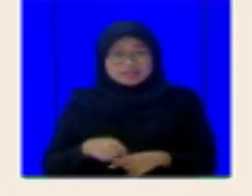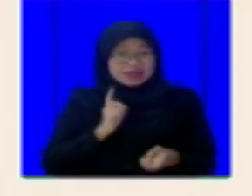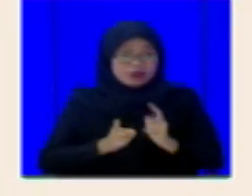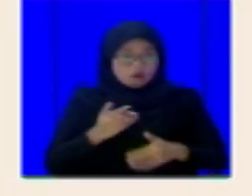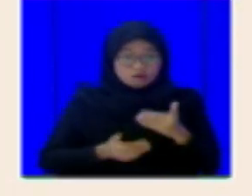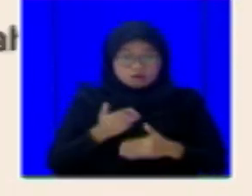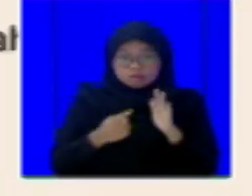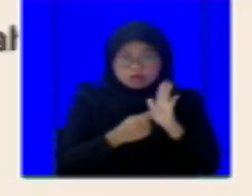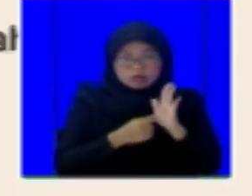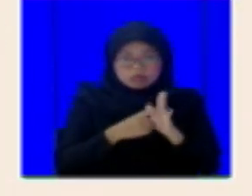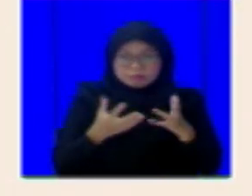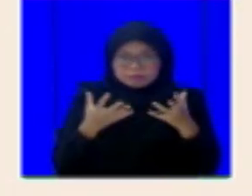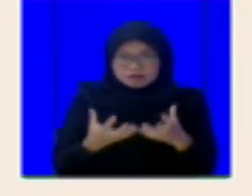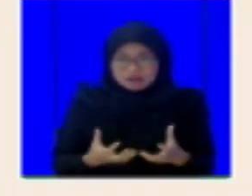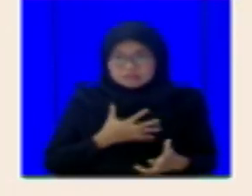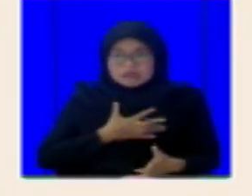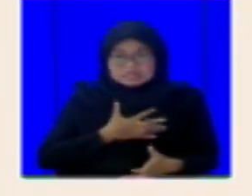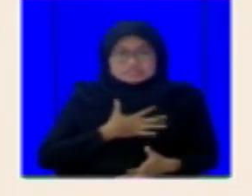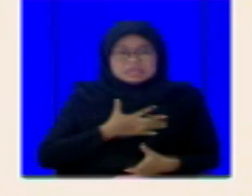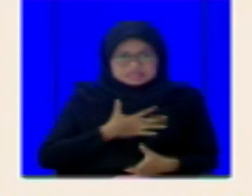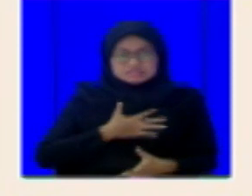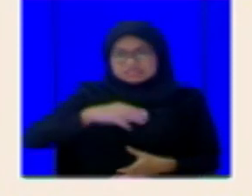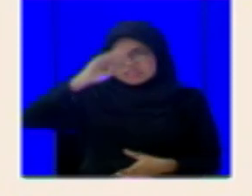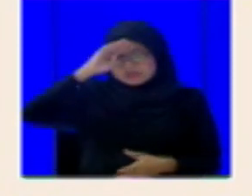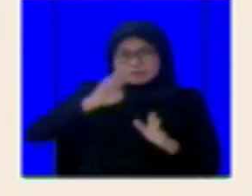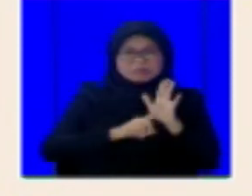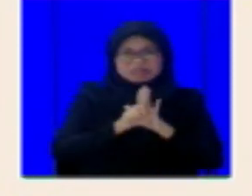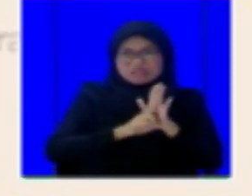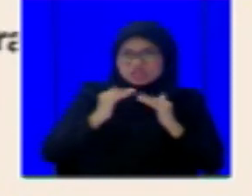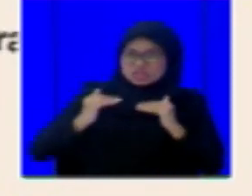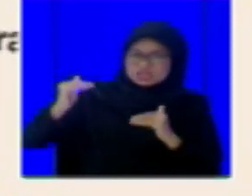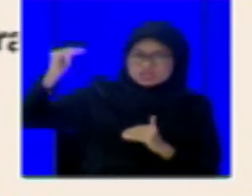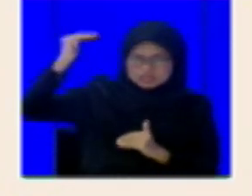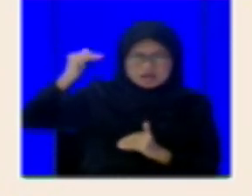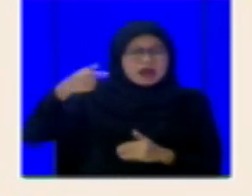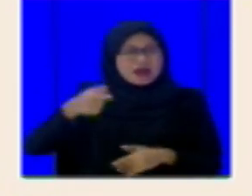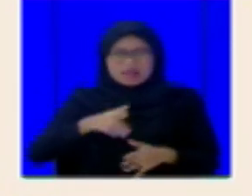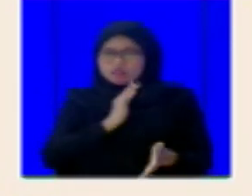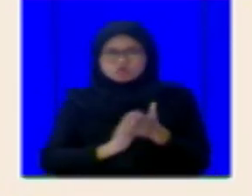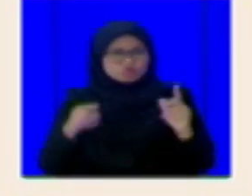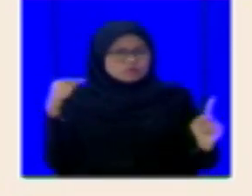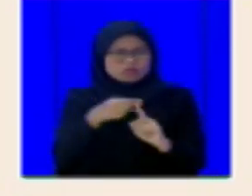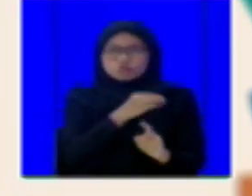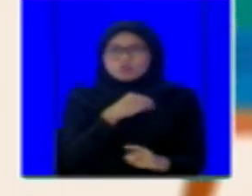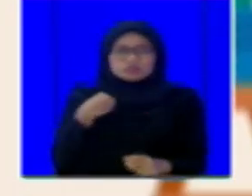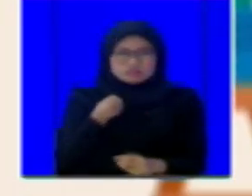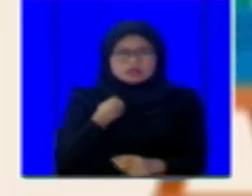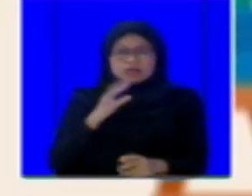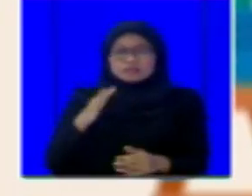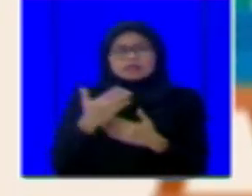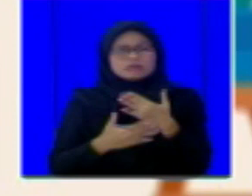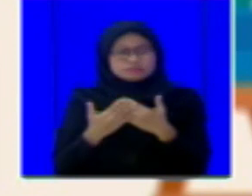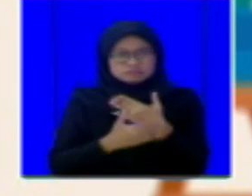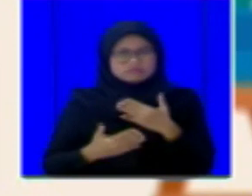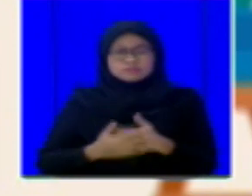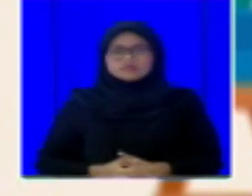dan demam tinggi, hubungi petugas kesehatan untuk mendapat perawatan lebih lanjut. Selain itu, pastikan ruangan dengan ventilasi dan akses sinar